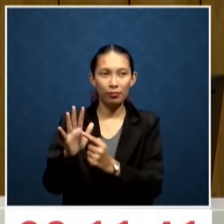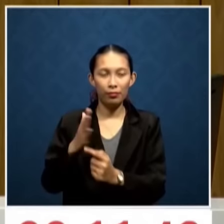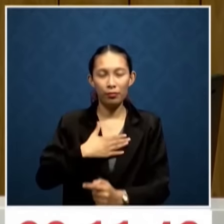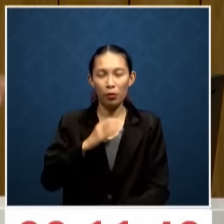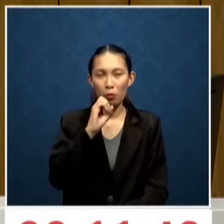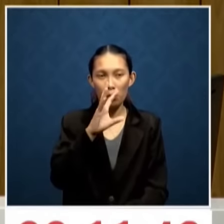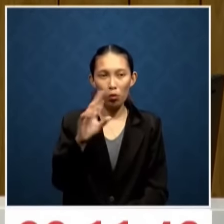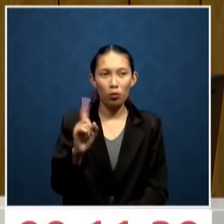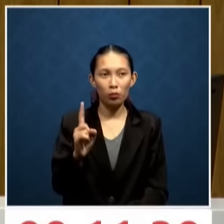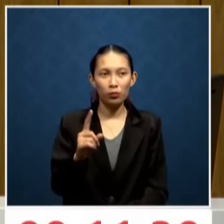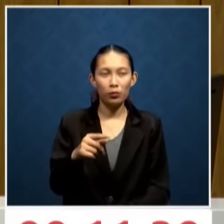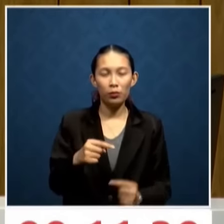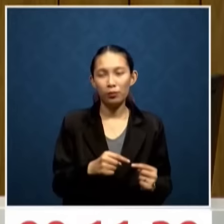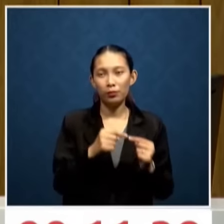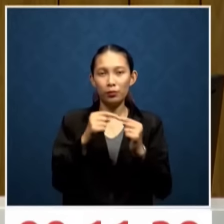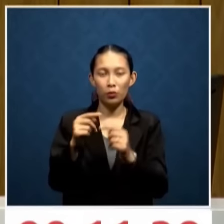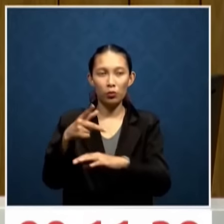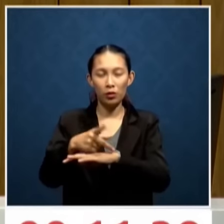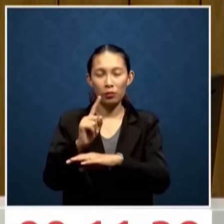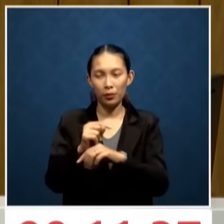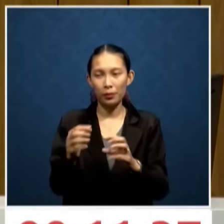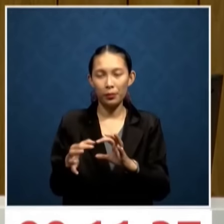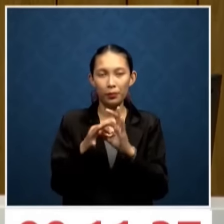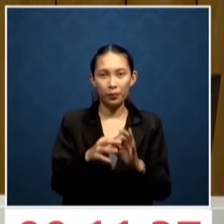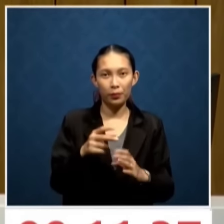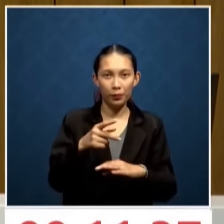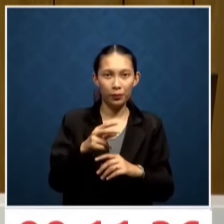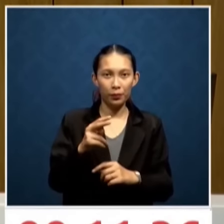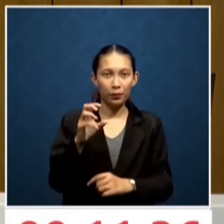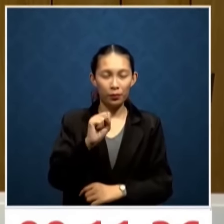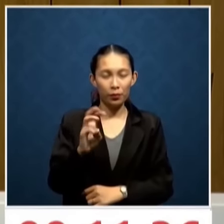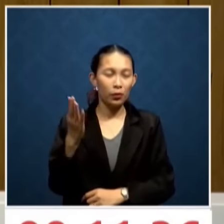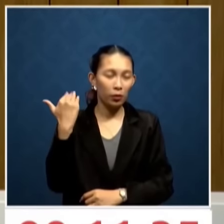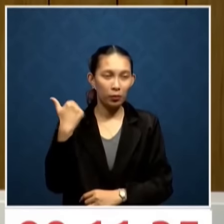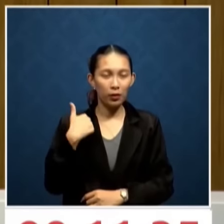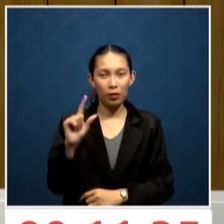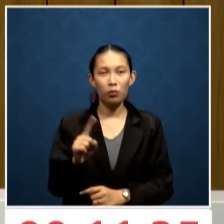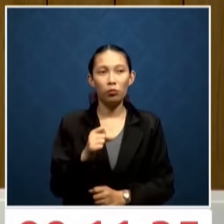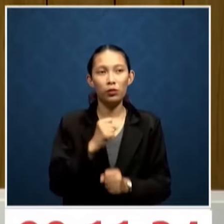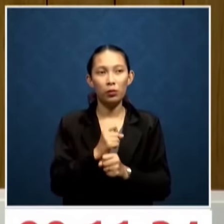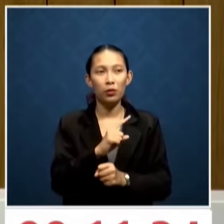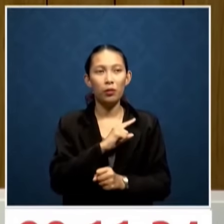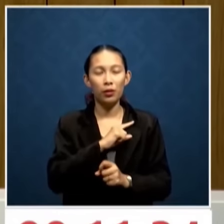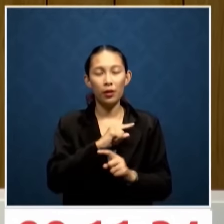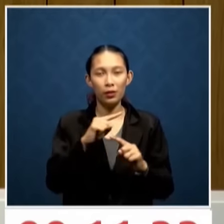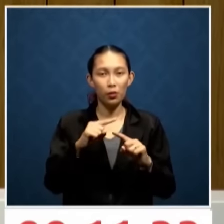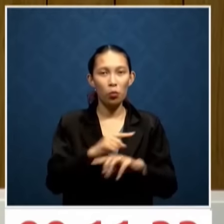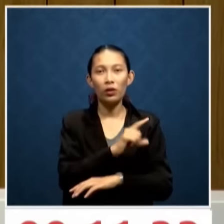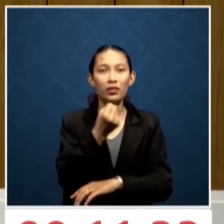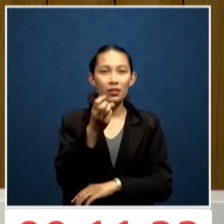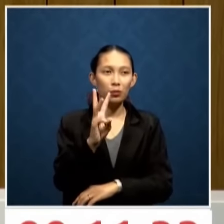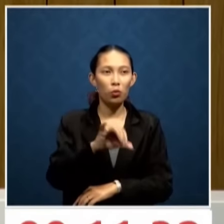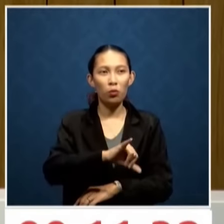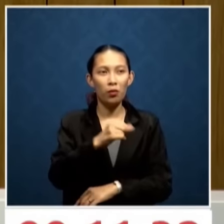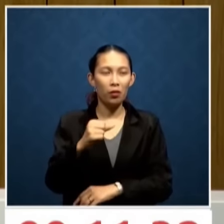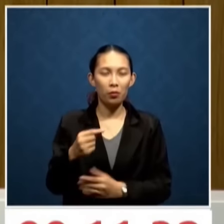ขอเรียนท่านประธานผ่านไปยังท่านนันทนาว่าผมเองเนี่ยเพิ่งมารับงานตอนวันที่16นะครับท่านอาจ